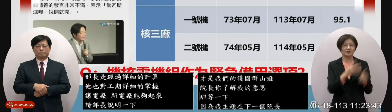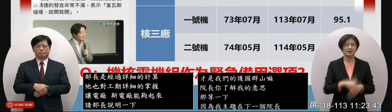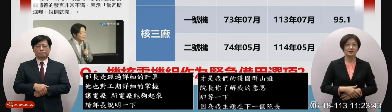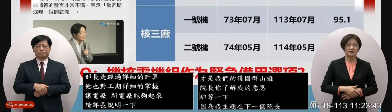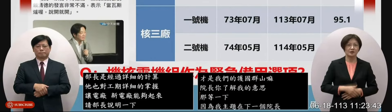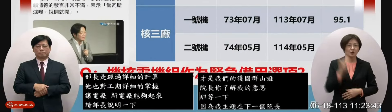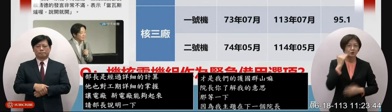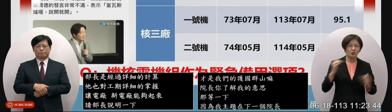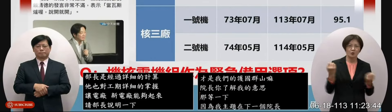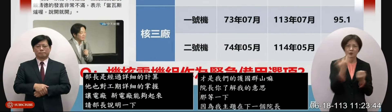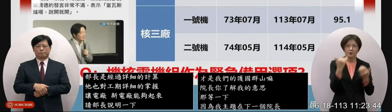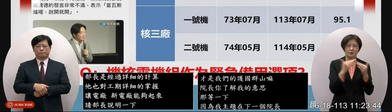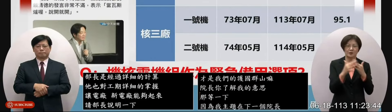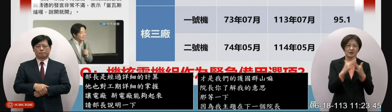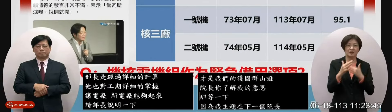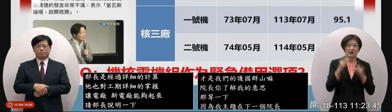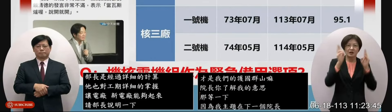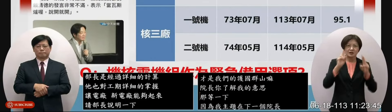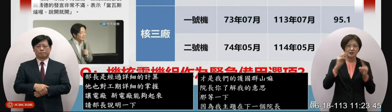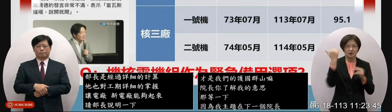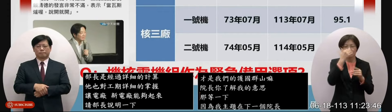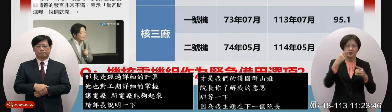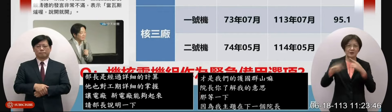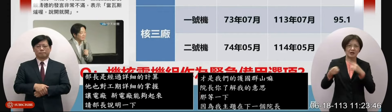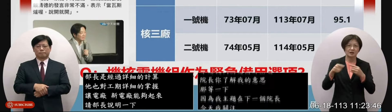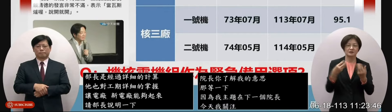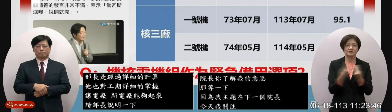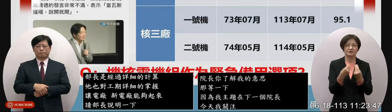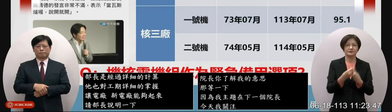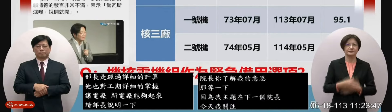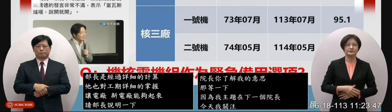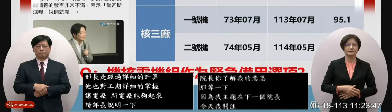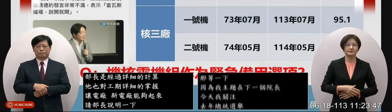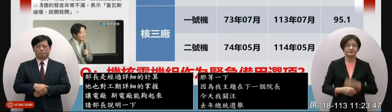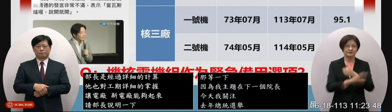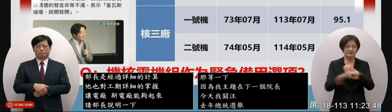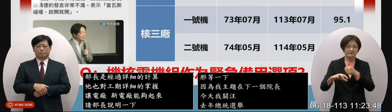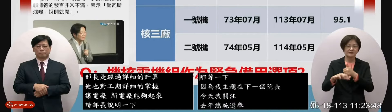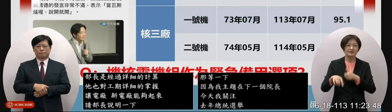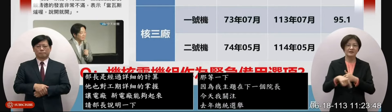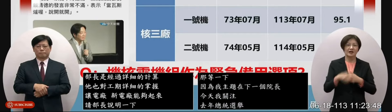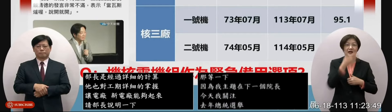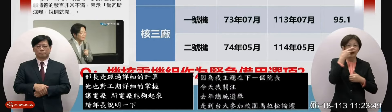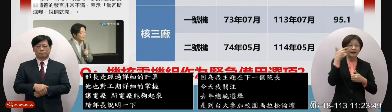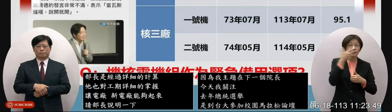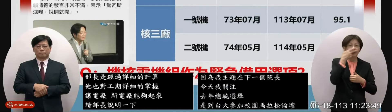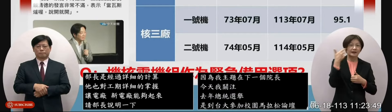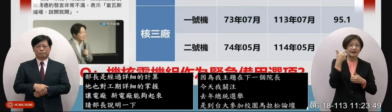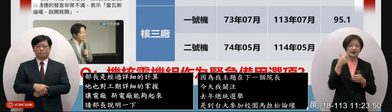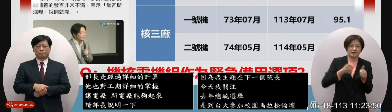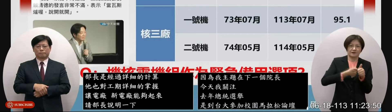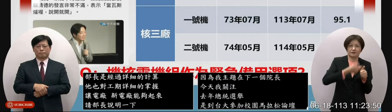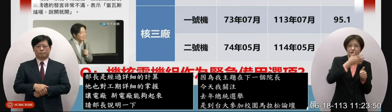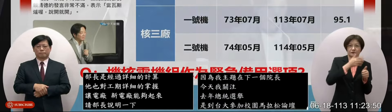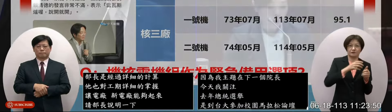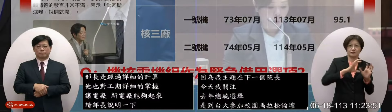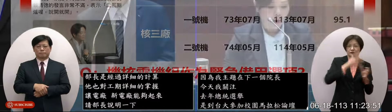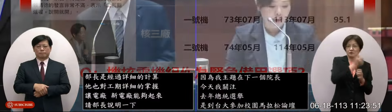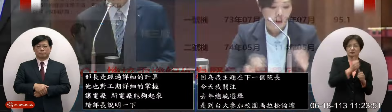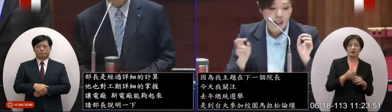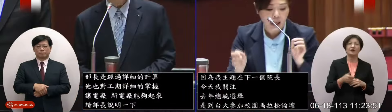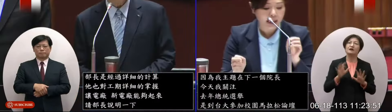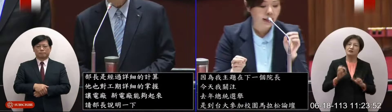仗的时候电力中断怎么办？哦，他说相关单位正在，他当时是赖总统、赖副总统，他说正在